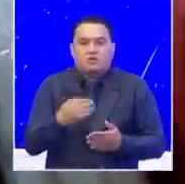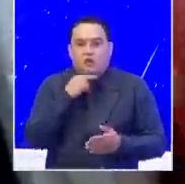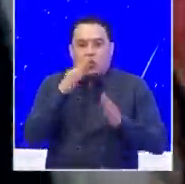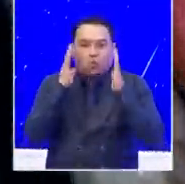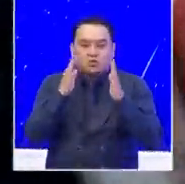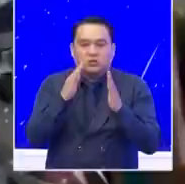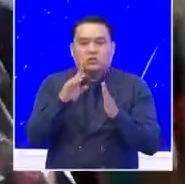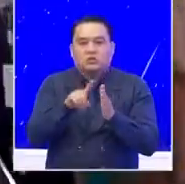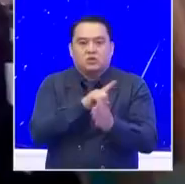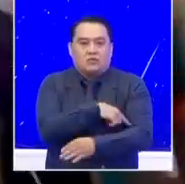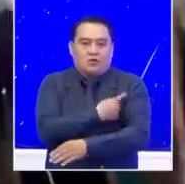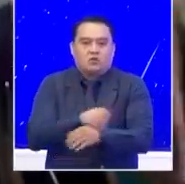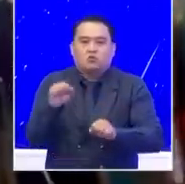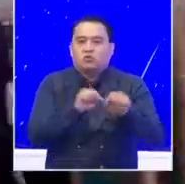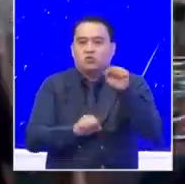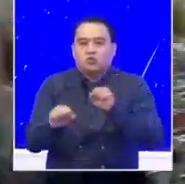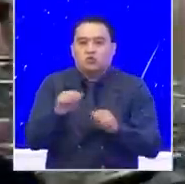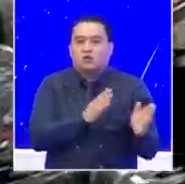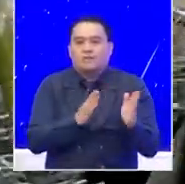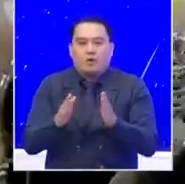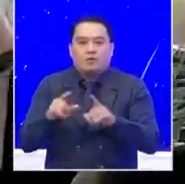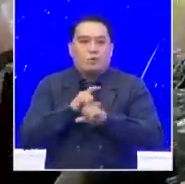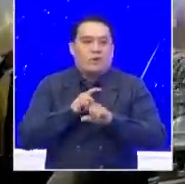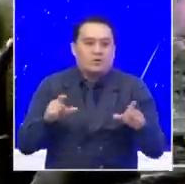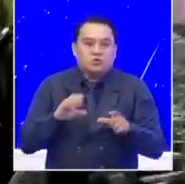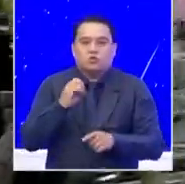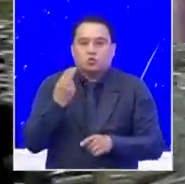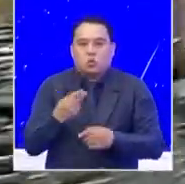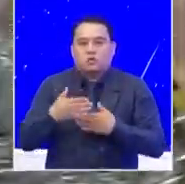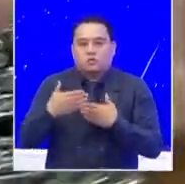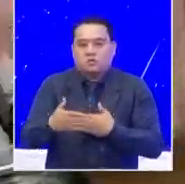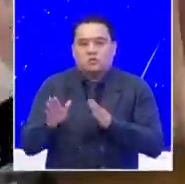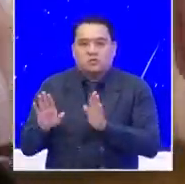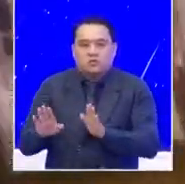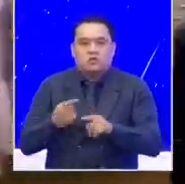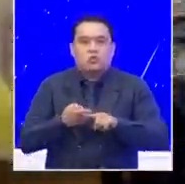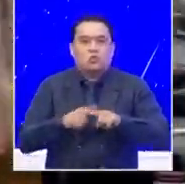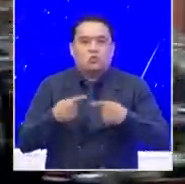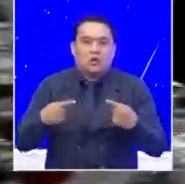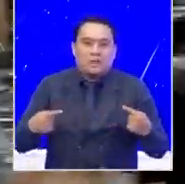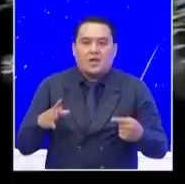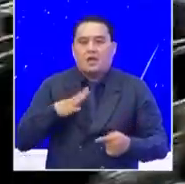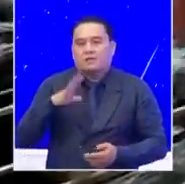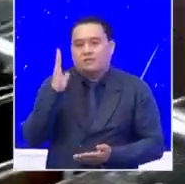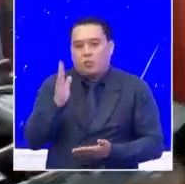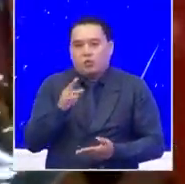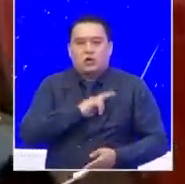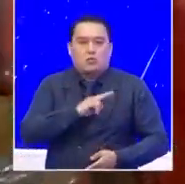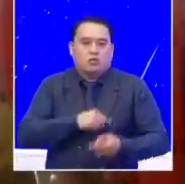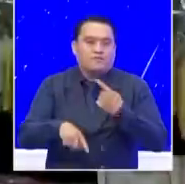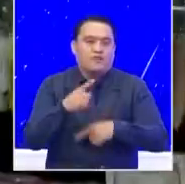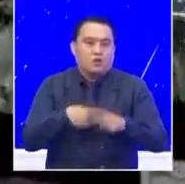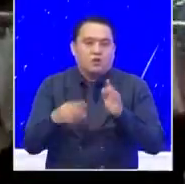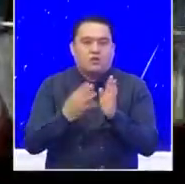соблюдение усиленного санитарно-дезинфекционного режима в помещении, социальное дистанцирование и другие. В целом ожидается, что к работе вернутся